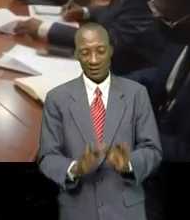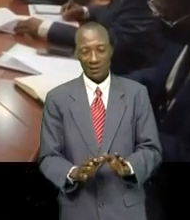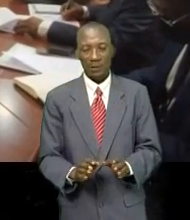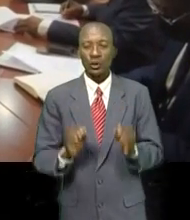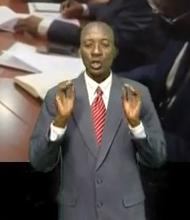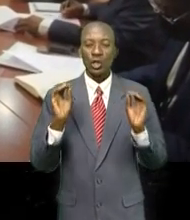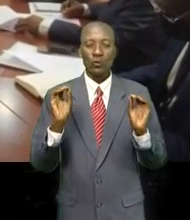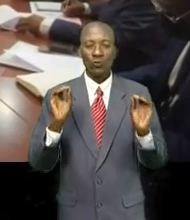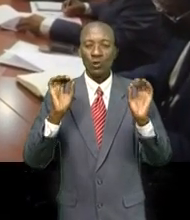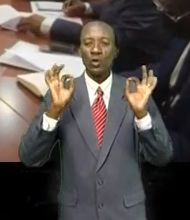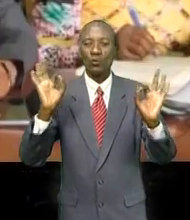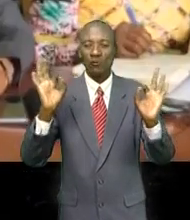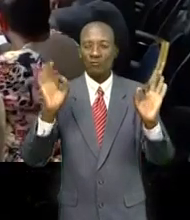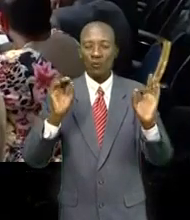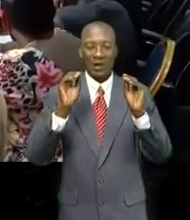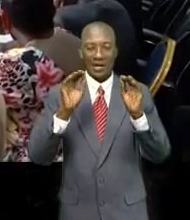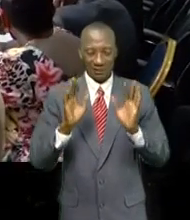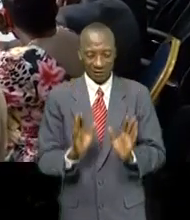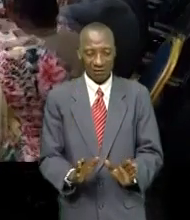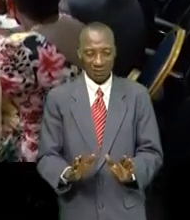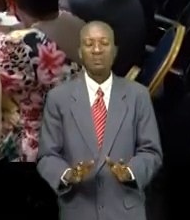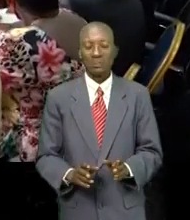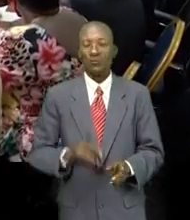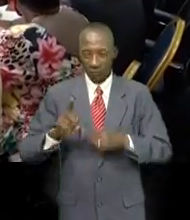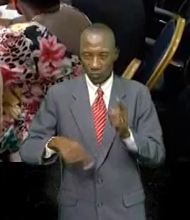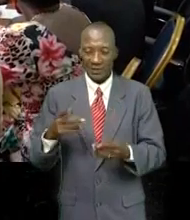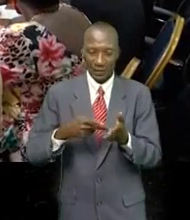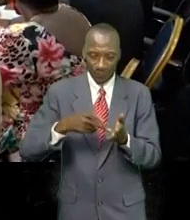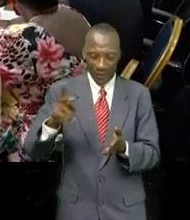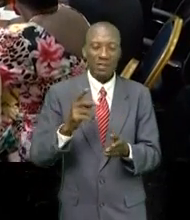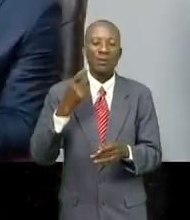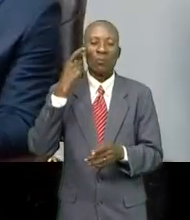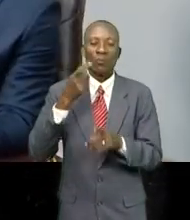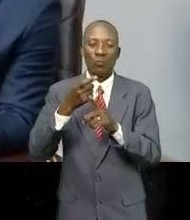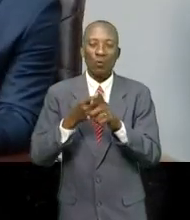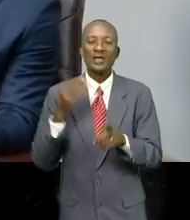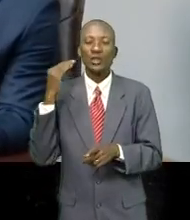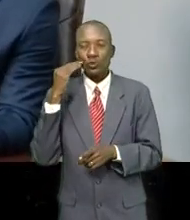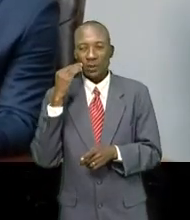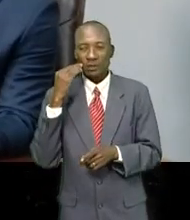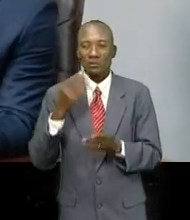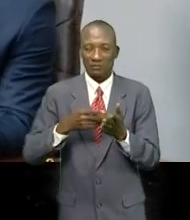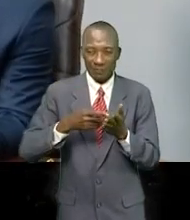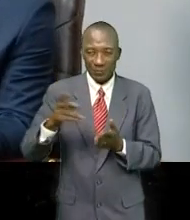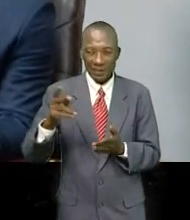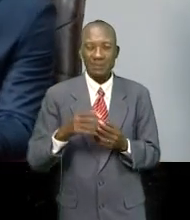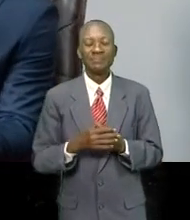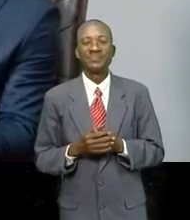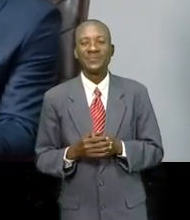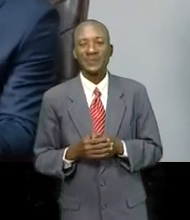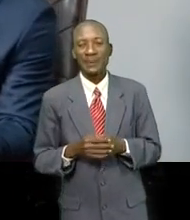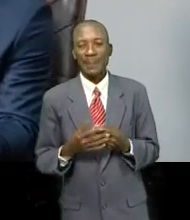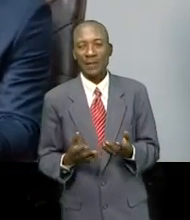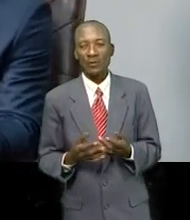prises en charge d'ici le mois de juin. C'était question de présenter l'état d'avancement des évaluations rectificatives qui